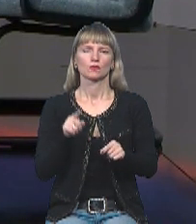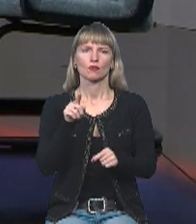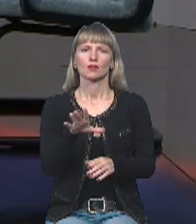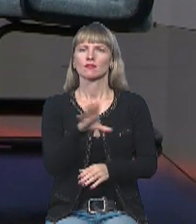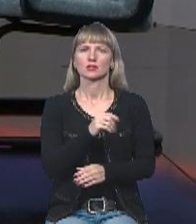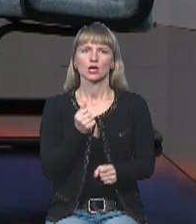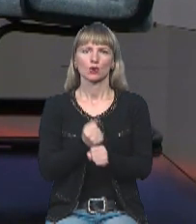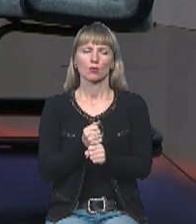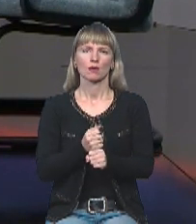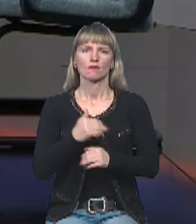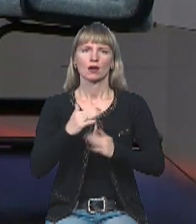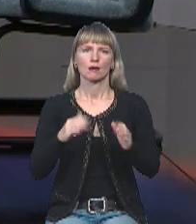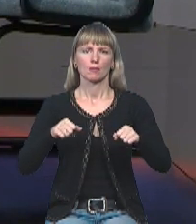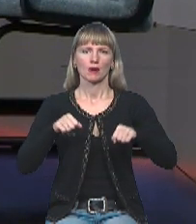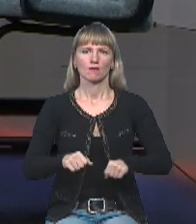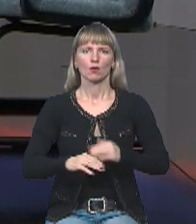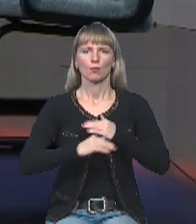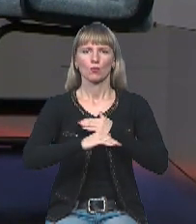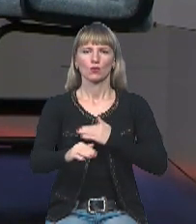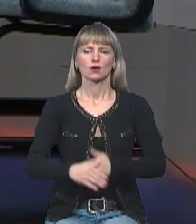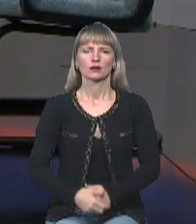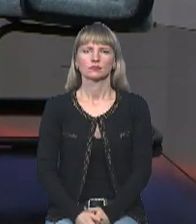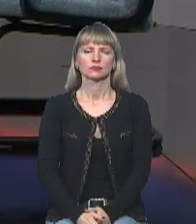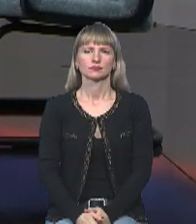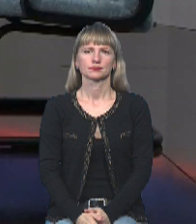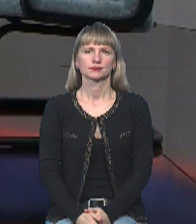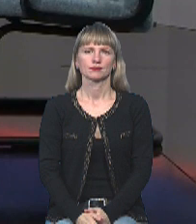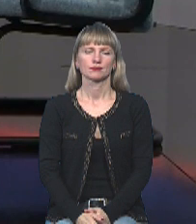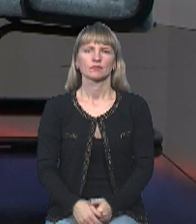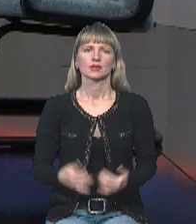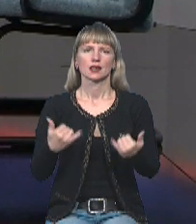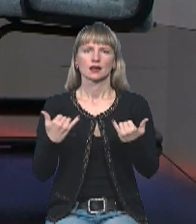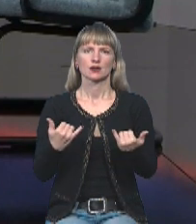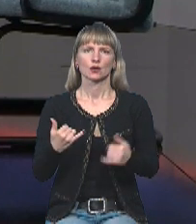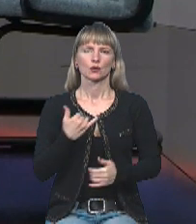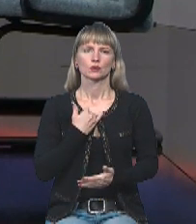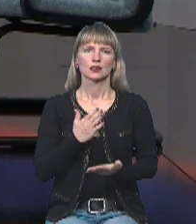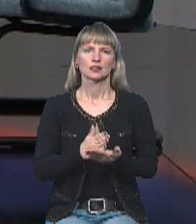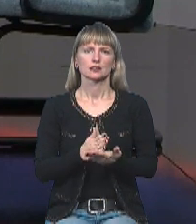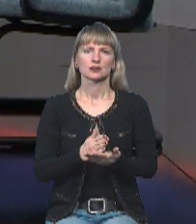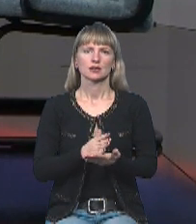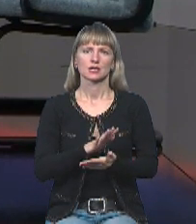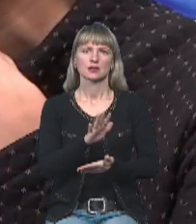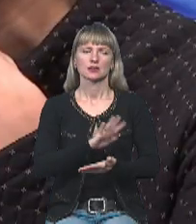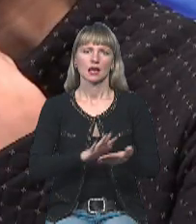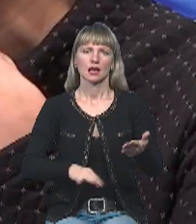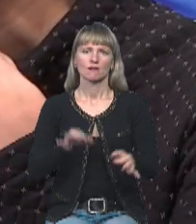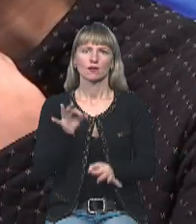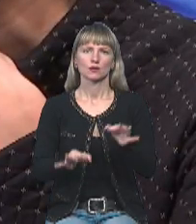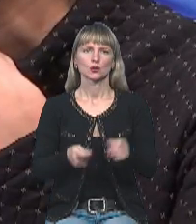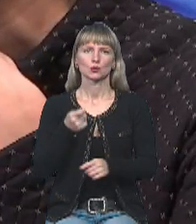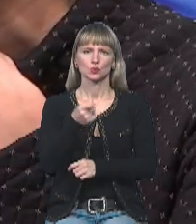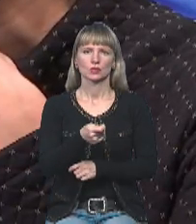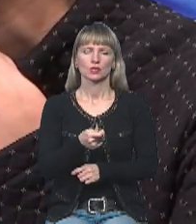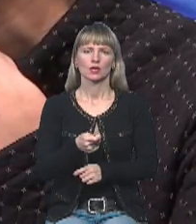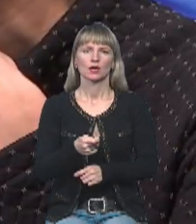роблять в рамках правового поля. Ну, наразі у нас є позови до суду.